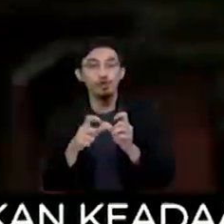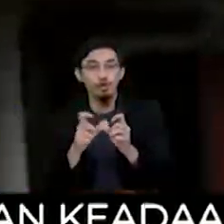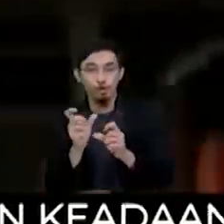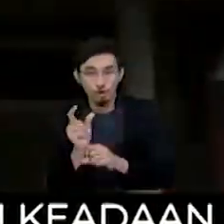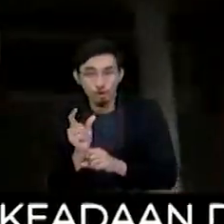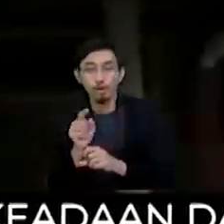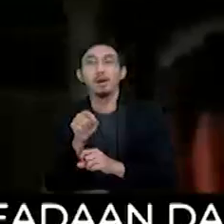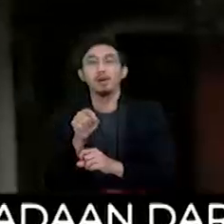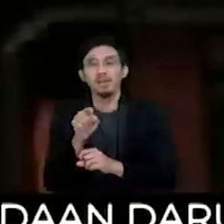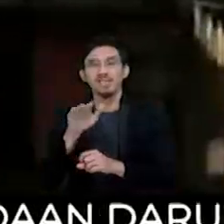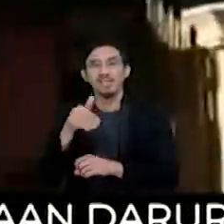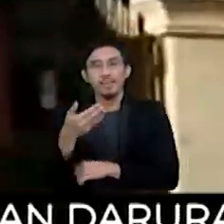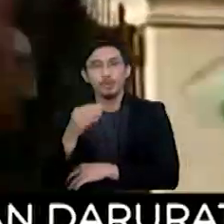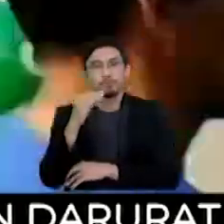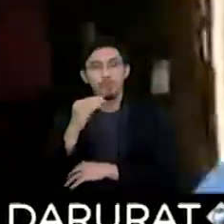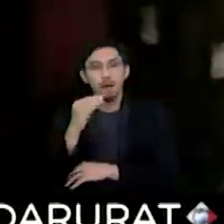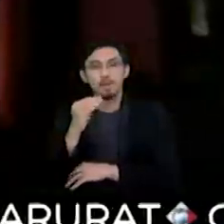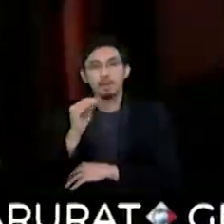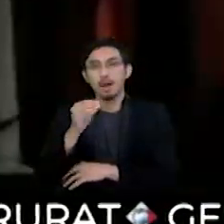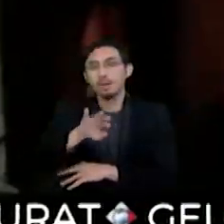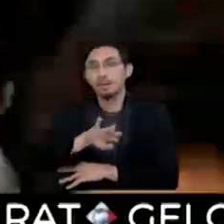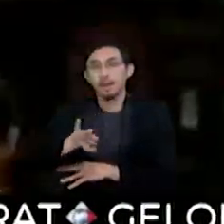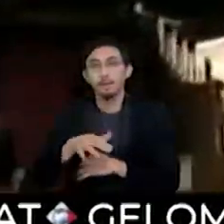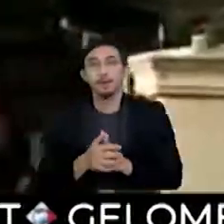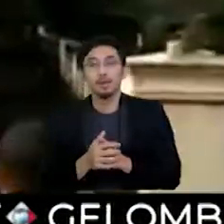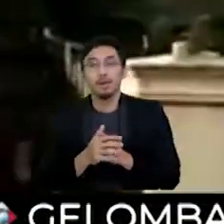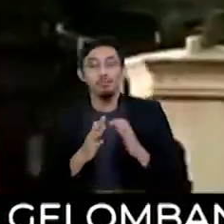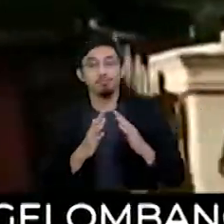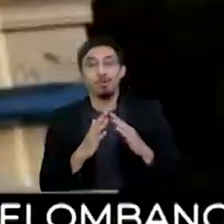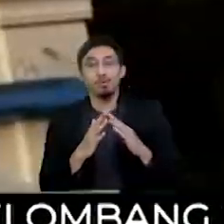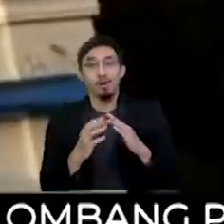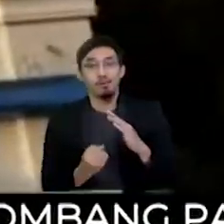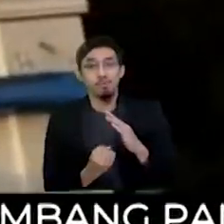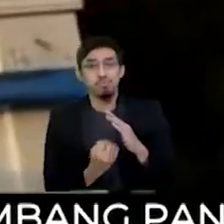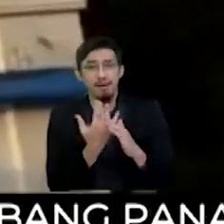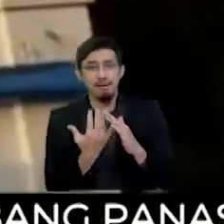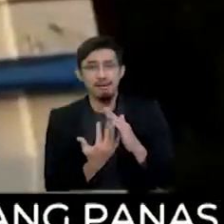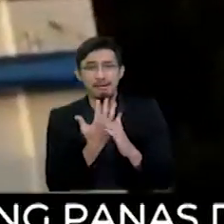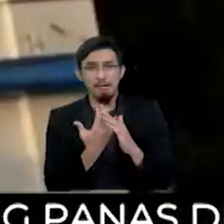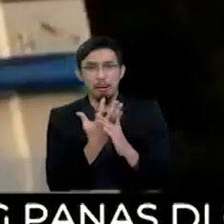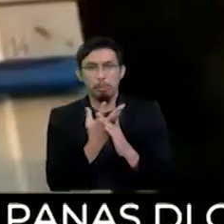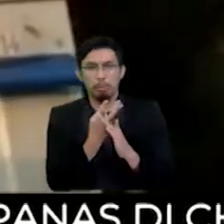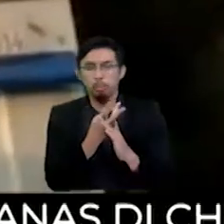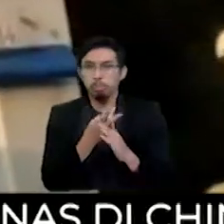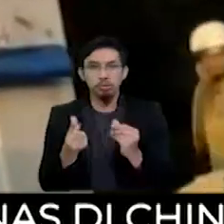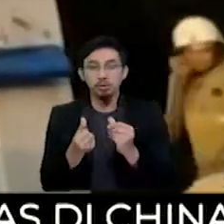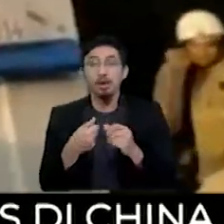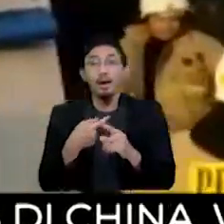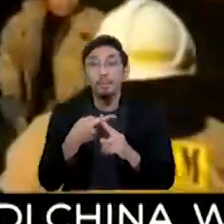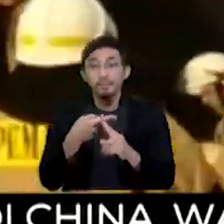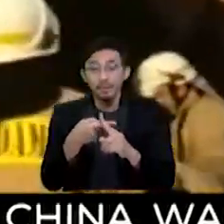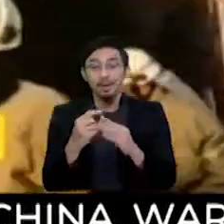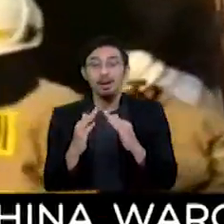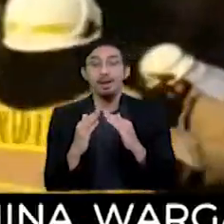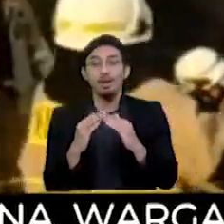pagi. Besarnya api dengan cepat menghanguskan seluruh ruangan di lantai dua. Kebakaran semakin membesar dan sempat merambat ke bagian belakang